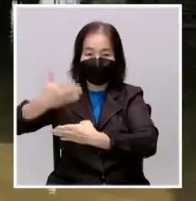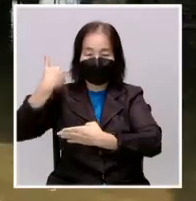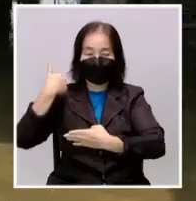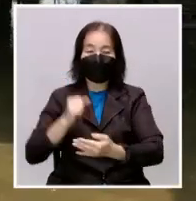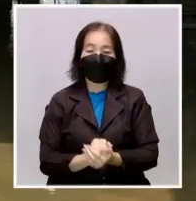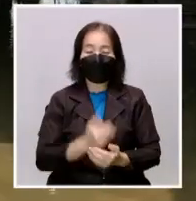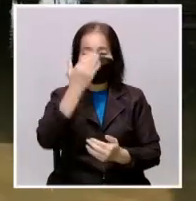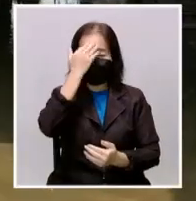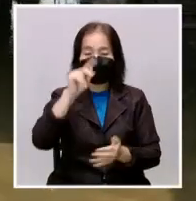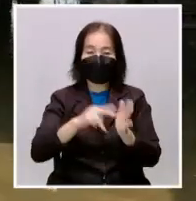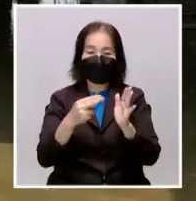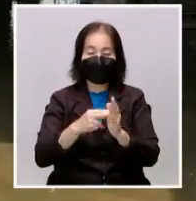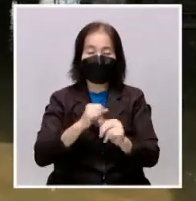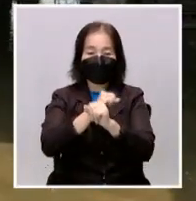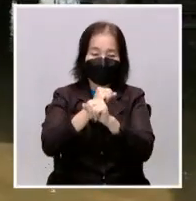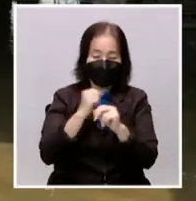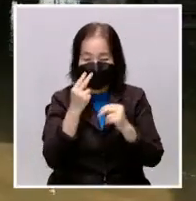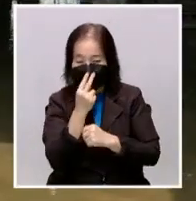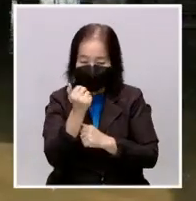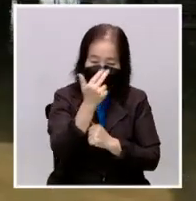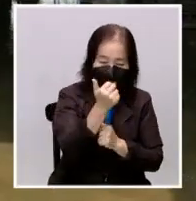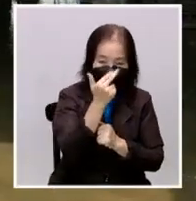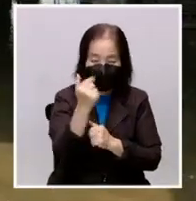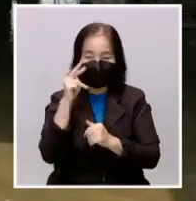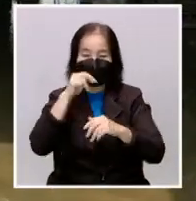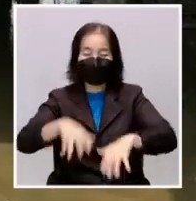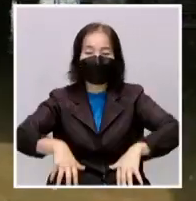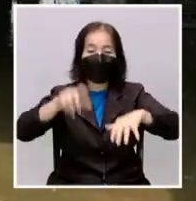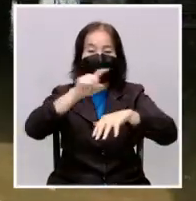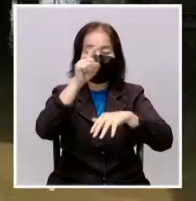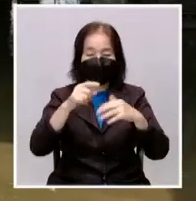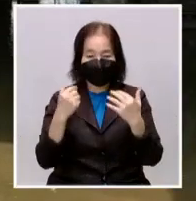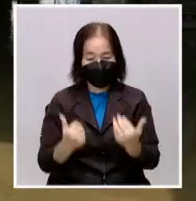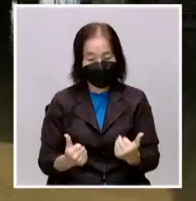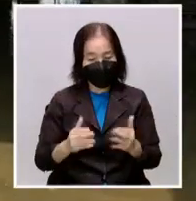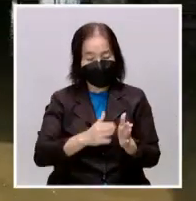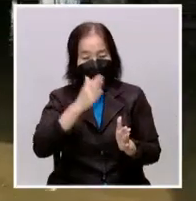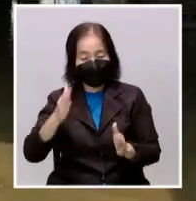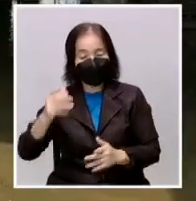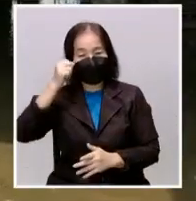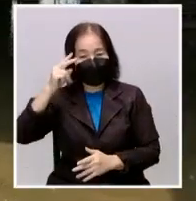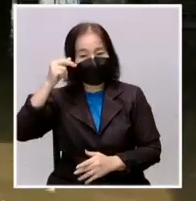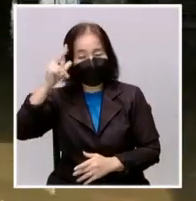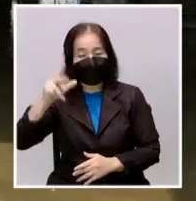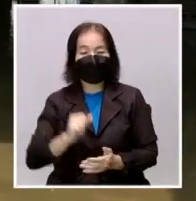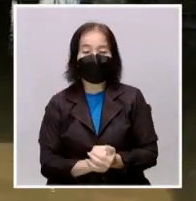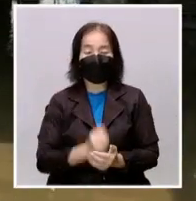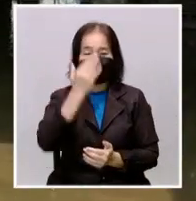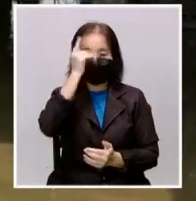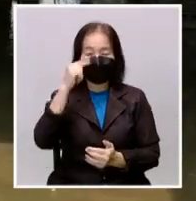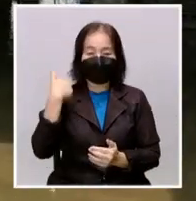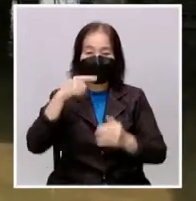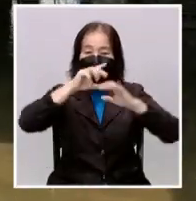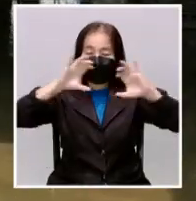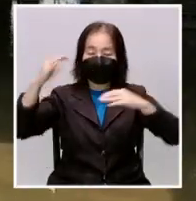ค่ะเนื่องจากว่ายังคงต้องเฝ้าติดตามสถานการณ์อย่างใกล้ชิดในวันนี้ต่อเนื่องไปอีก 2-3 วันนะคะเพราะว่าทางการประกาศ